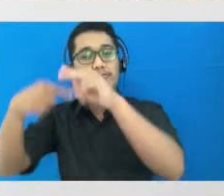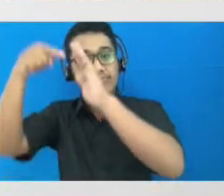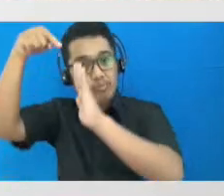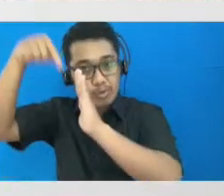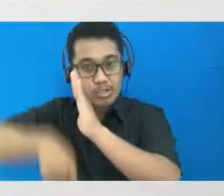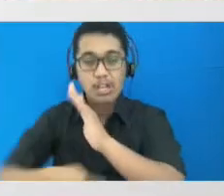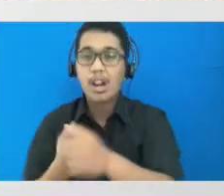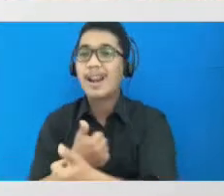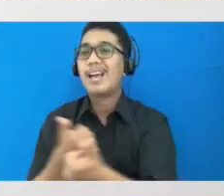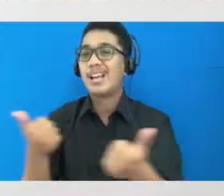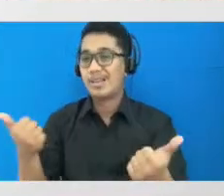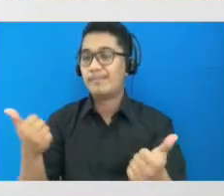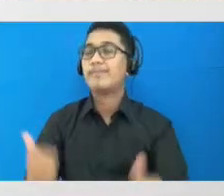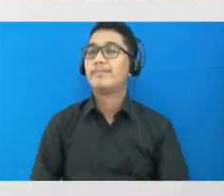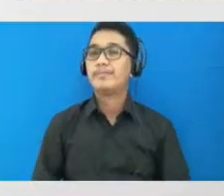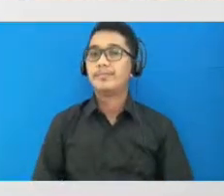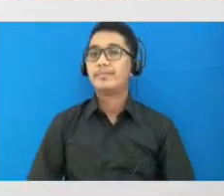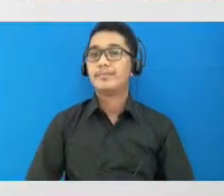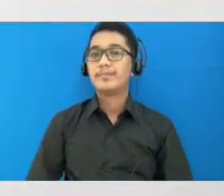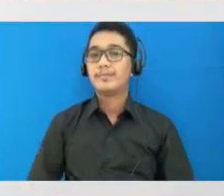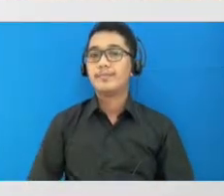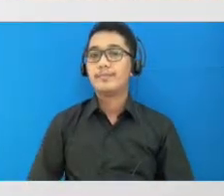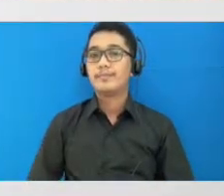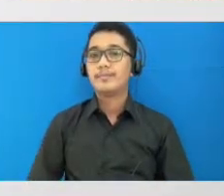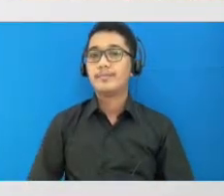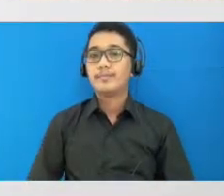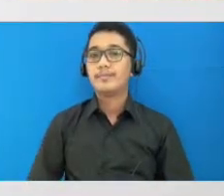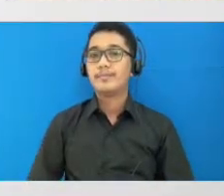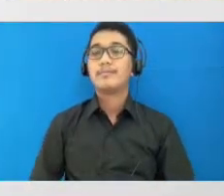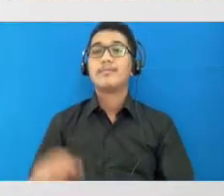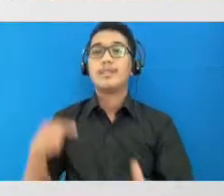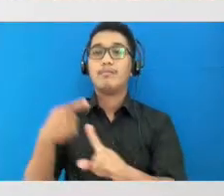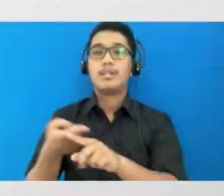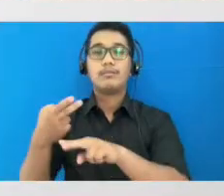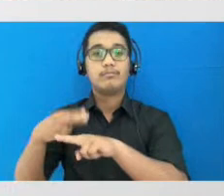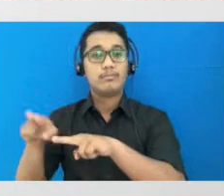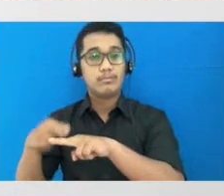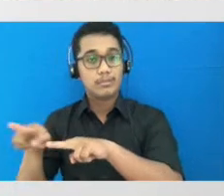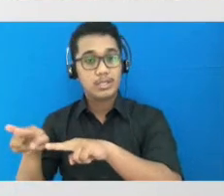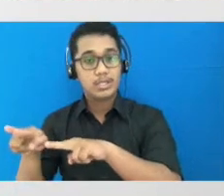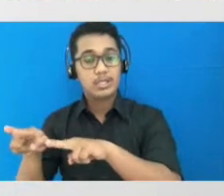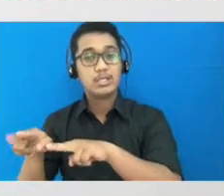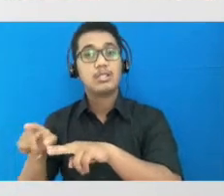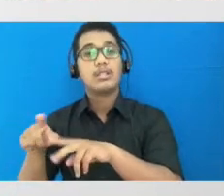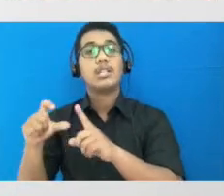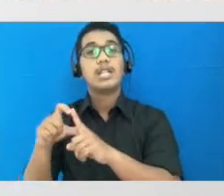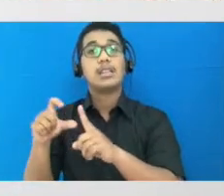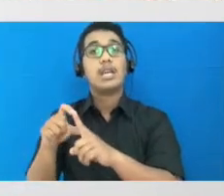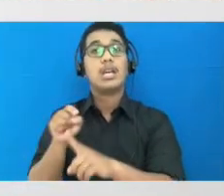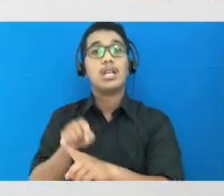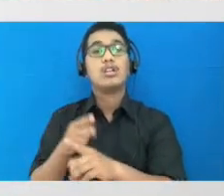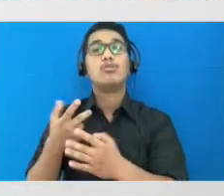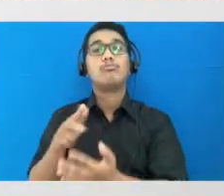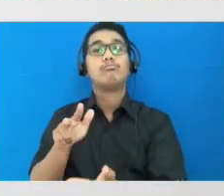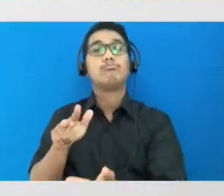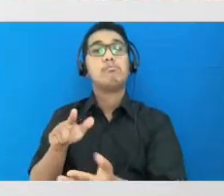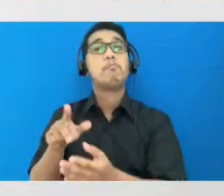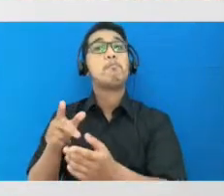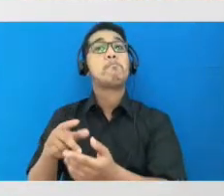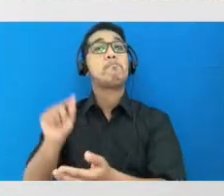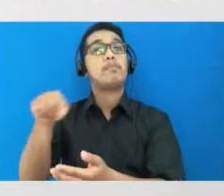headline dan memverifikasi data tersebut apakah datanya valid atau